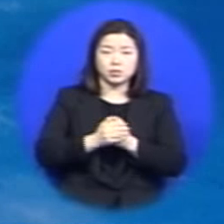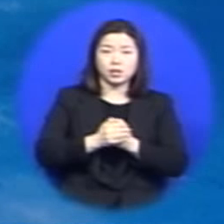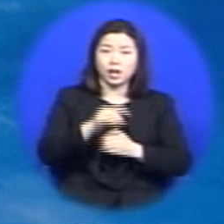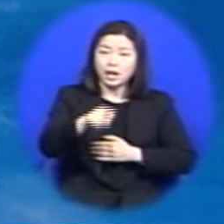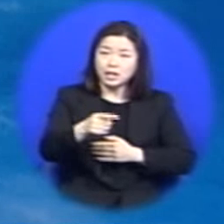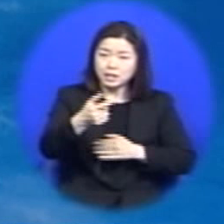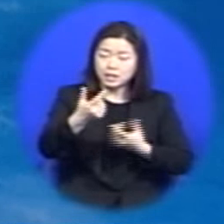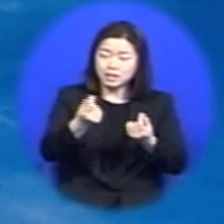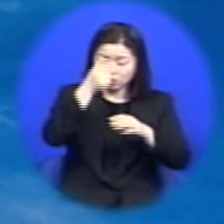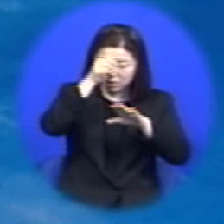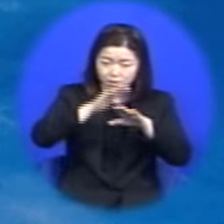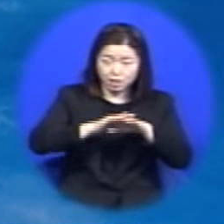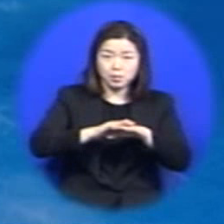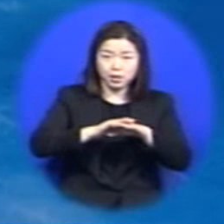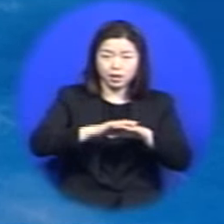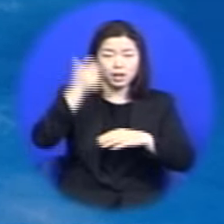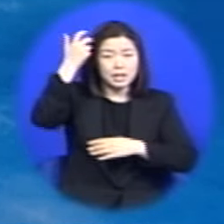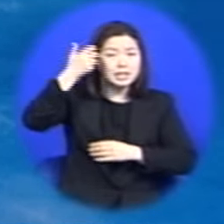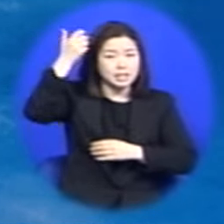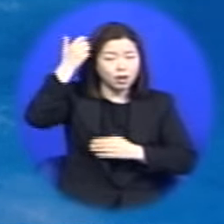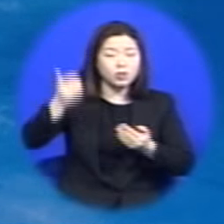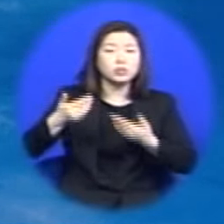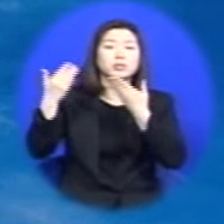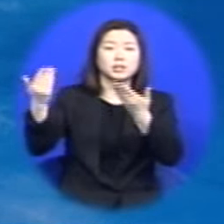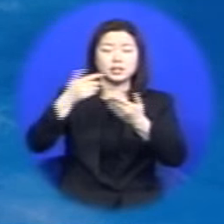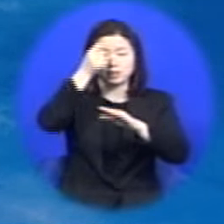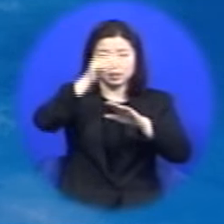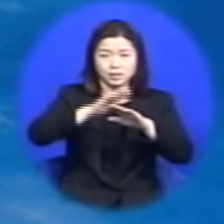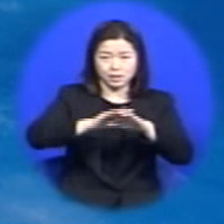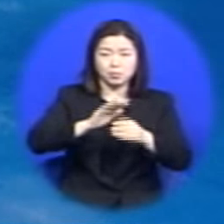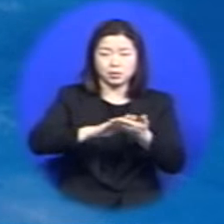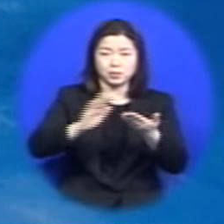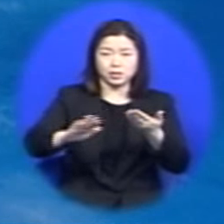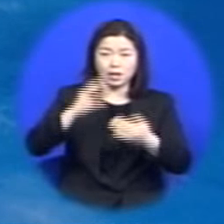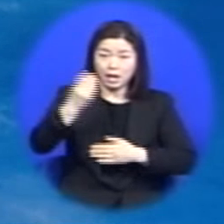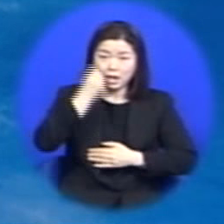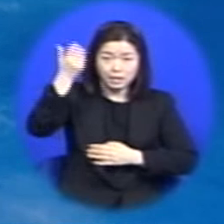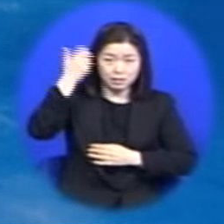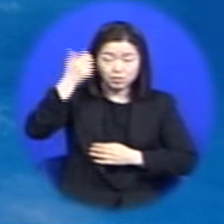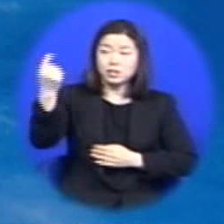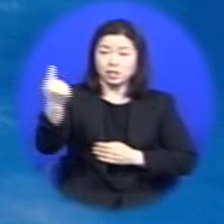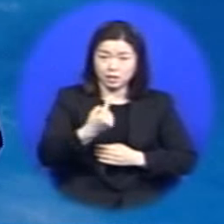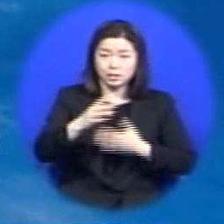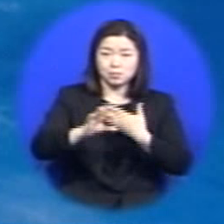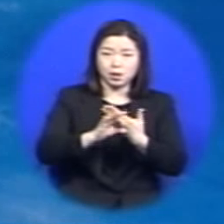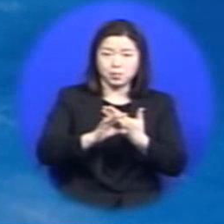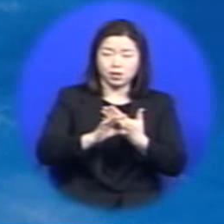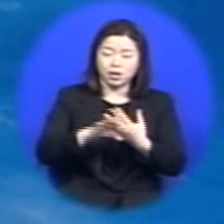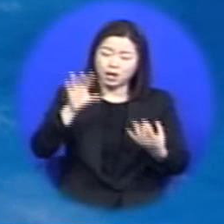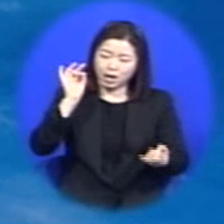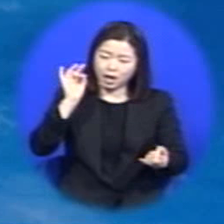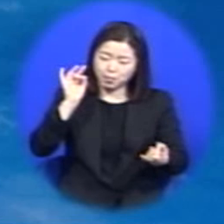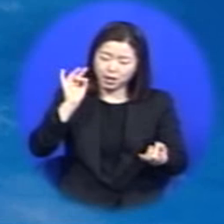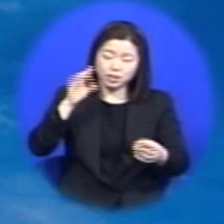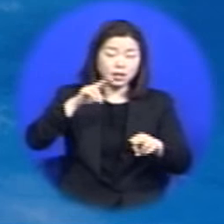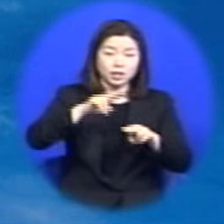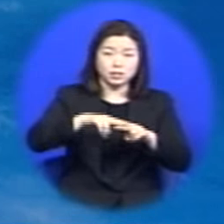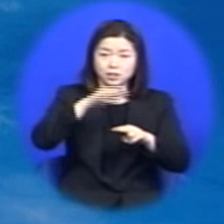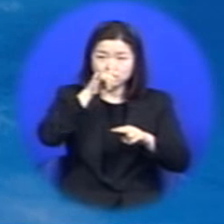이런 예배가 영으로 드리는 예배예요. 성령께서 임하시면 가만히 앉아 있을 사람이 없어요.